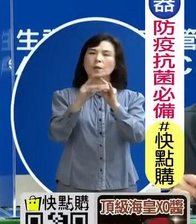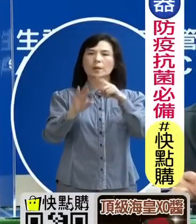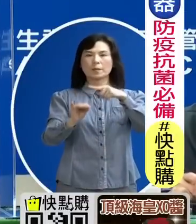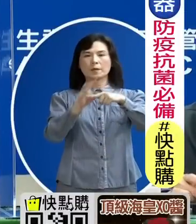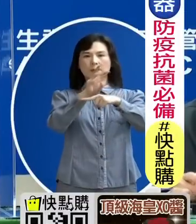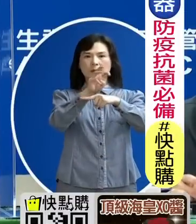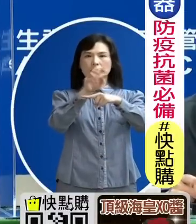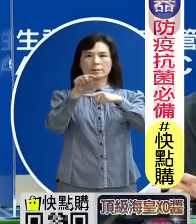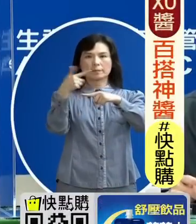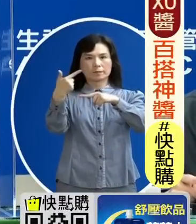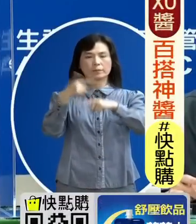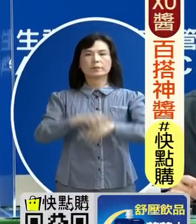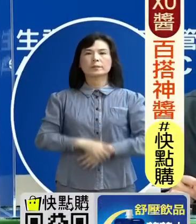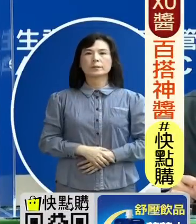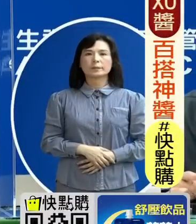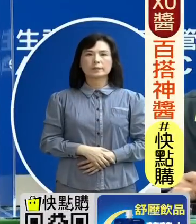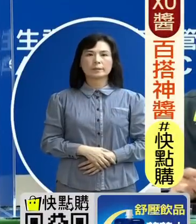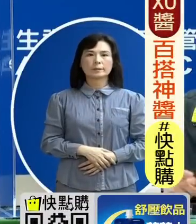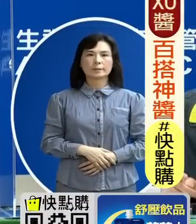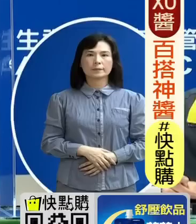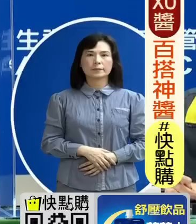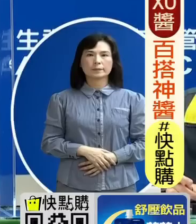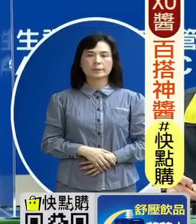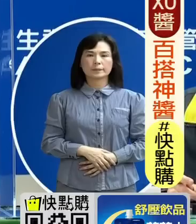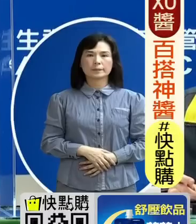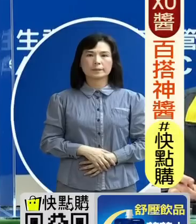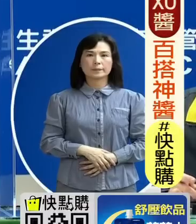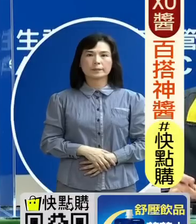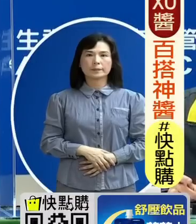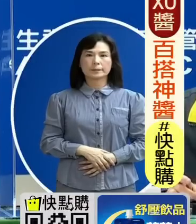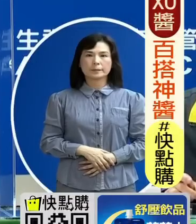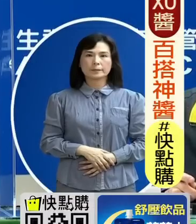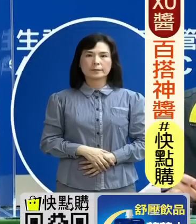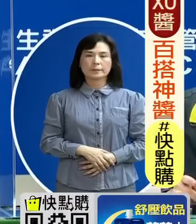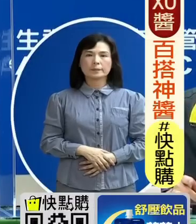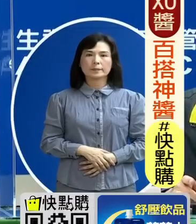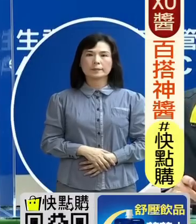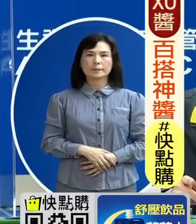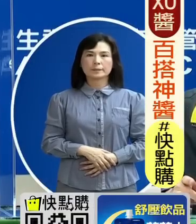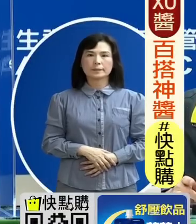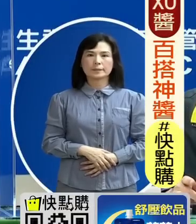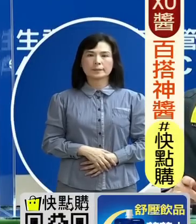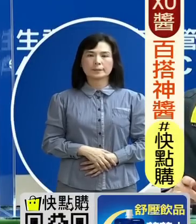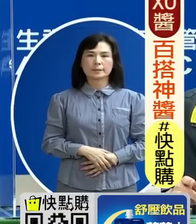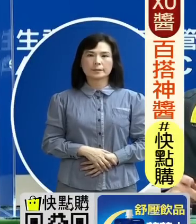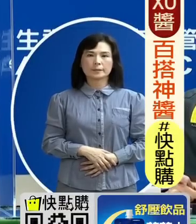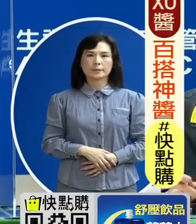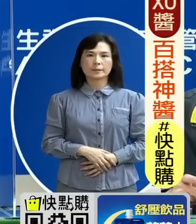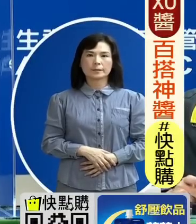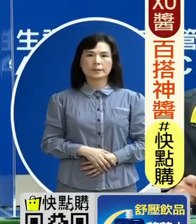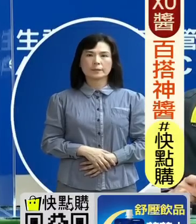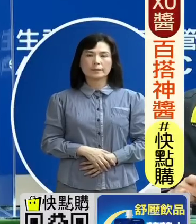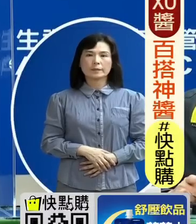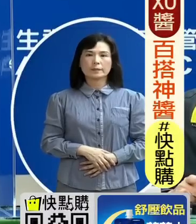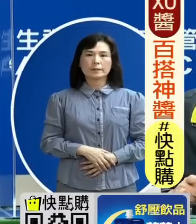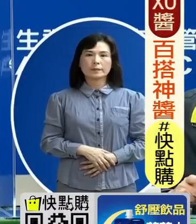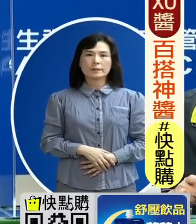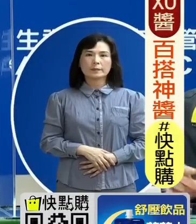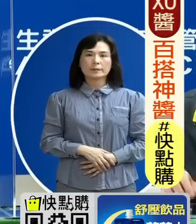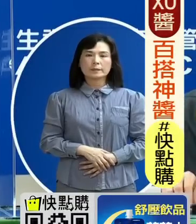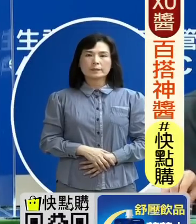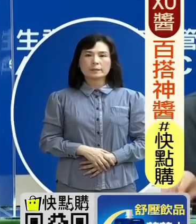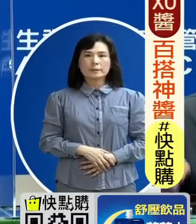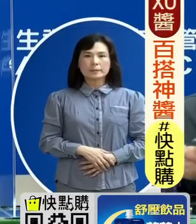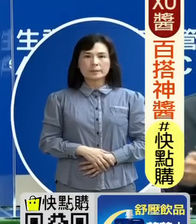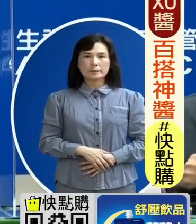注意到这个状况，国民党帮你注意到了，你就要当机立断，谢谢在野党。我们未来每一个案子我会明察。结果陈时中他说什